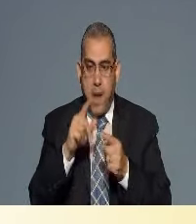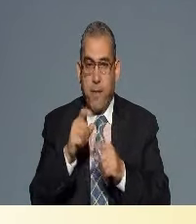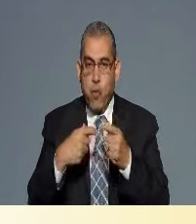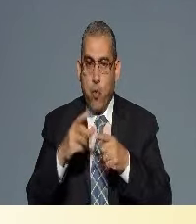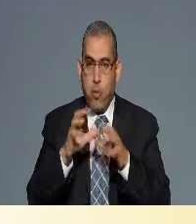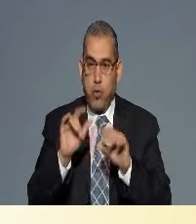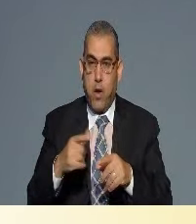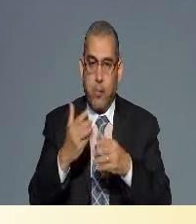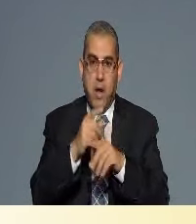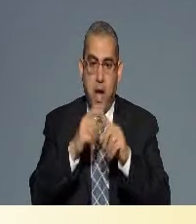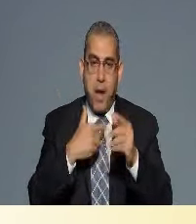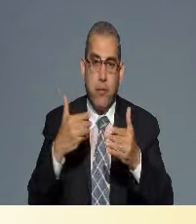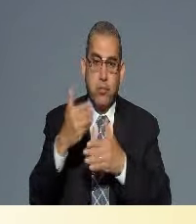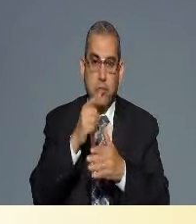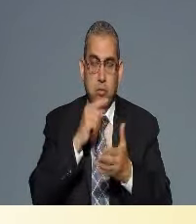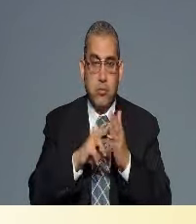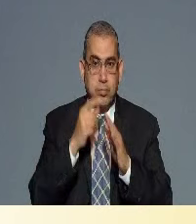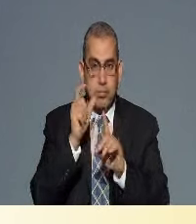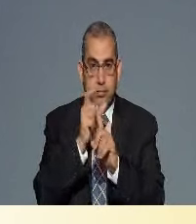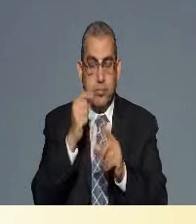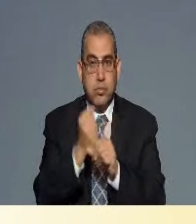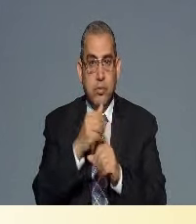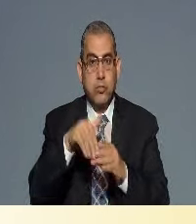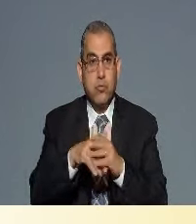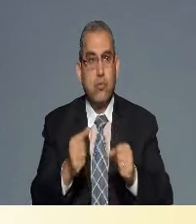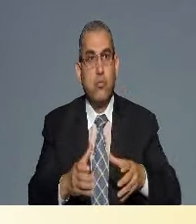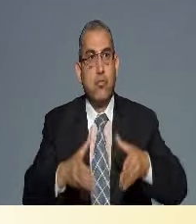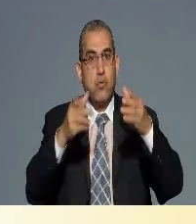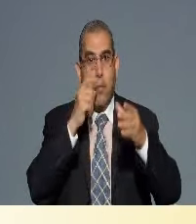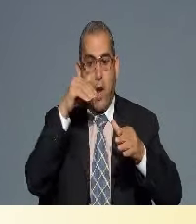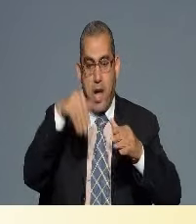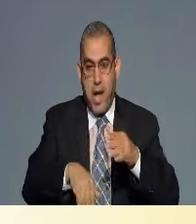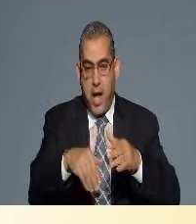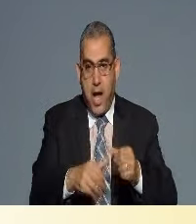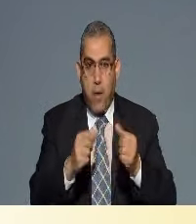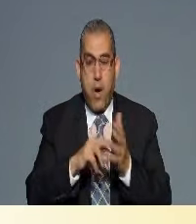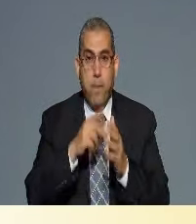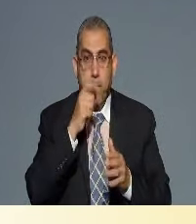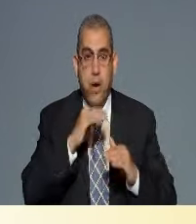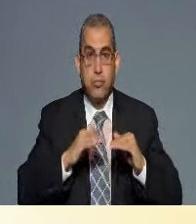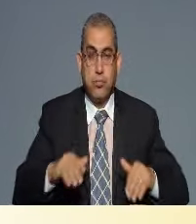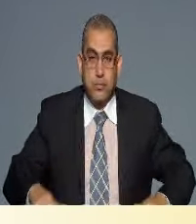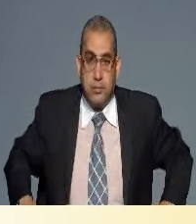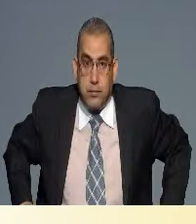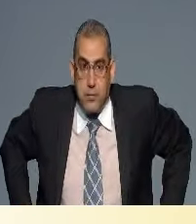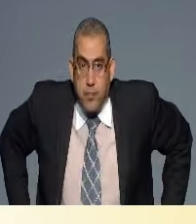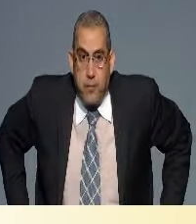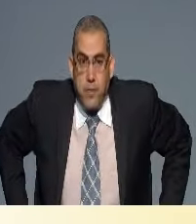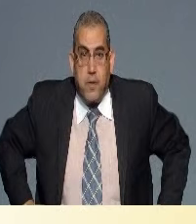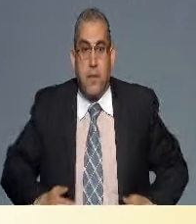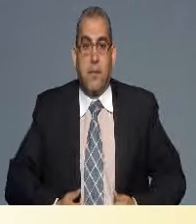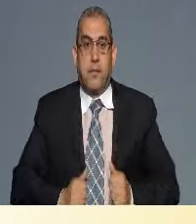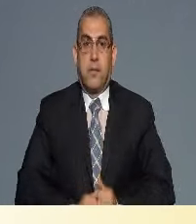ليها، ومراقبه الخزانات الجوفيه والمياه السطحيه. واحنا هنا برضو سيادتك وايضا التنبؤ وفكره